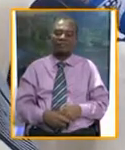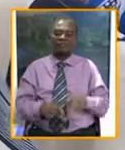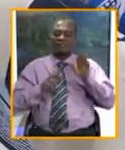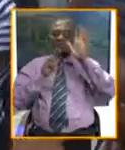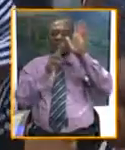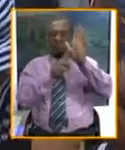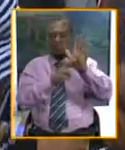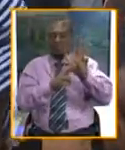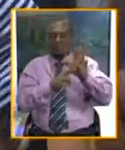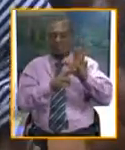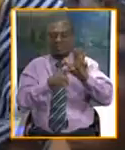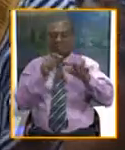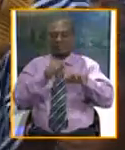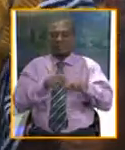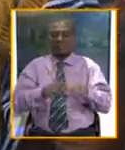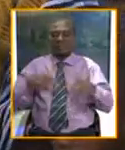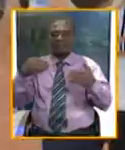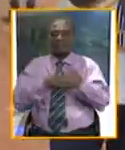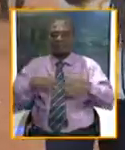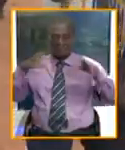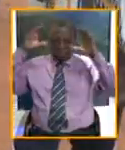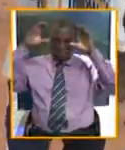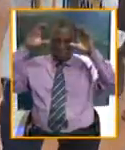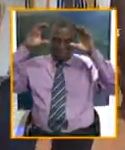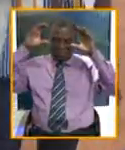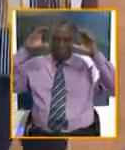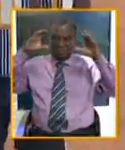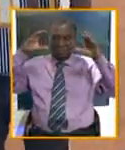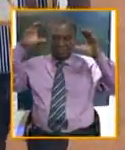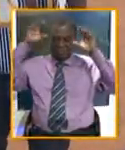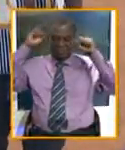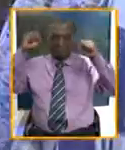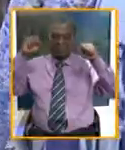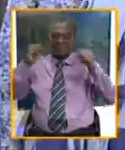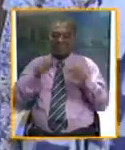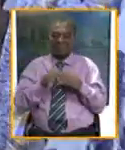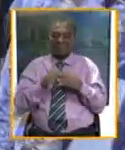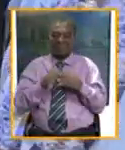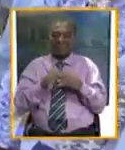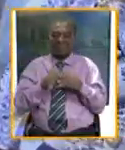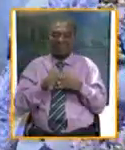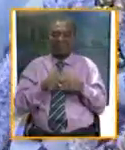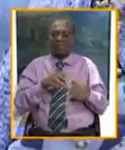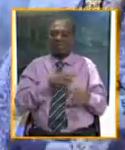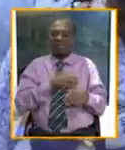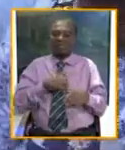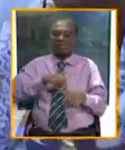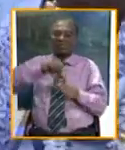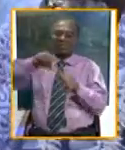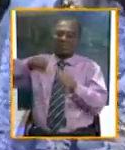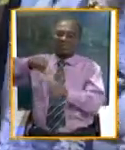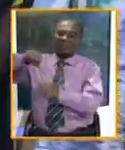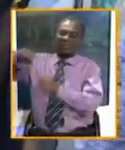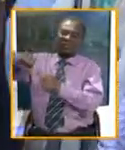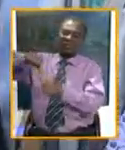Présentation du nouveau chef par les doyens d'âge sous les glorifications de chansonniers puis tour d'honneur. À ces